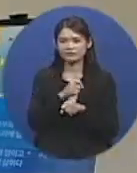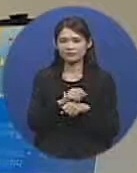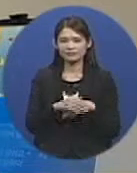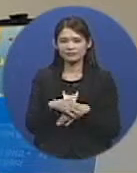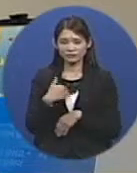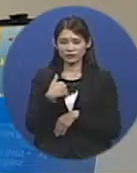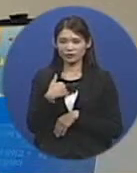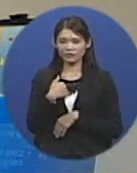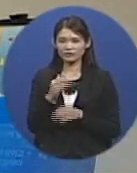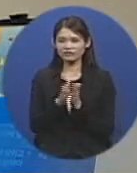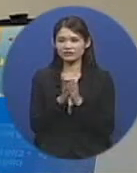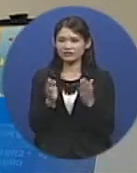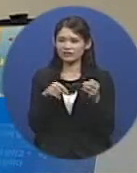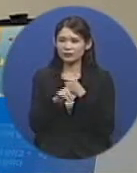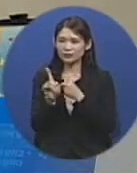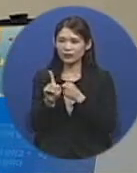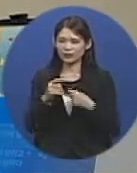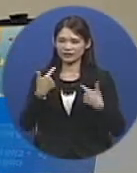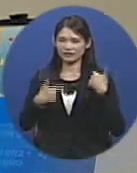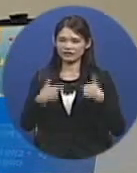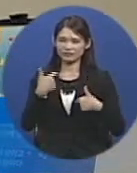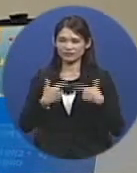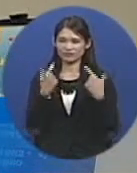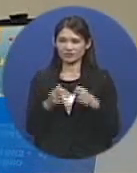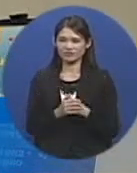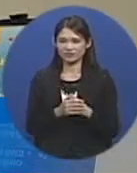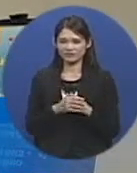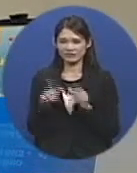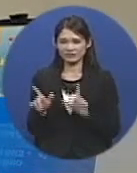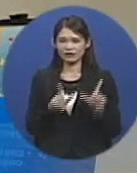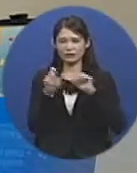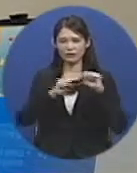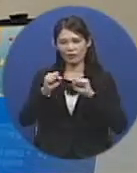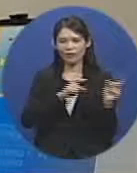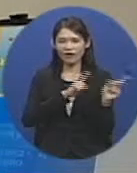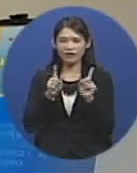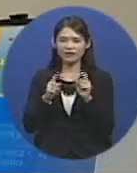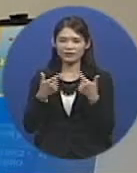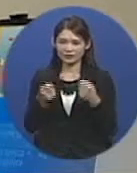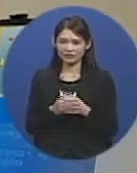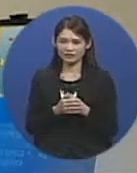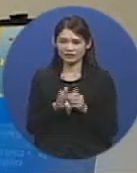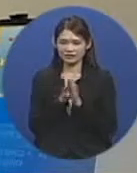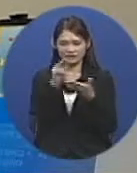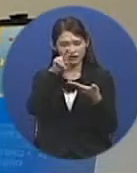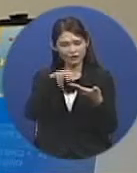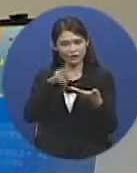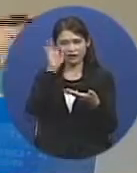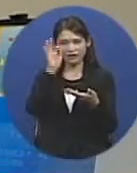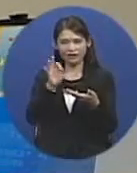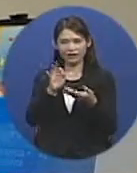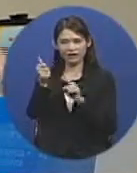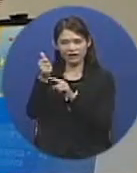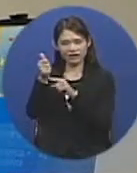저는 책은요, 기쁨입니다. 삶의 활력소입니다. 그런 책들 읽으면서 아 이분들은 이런